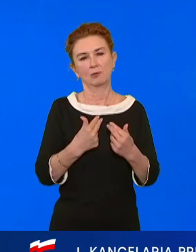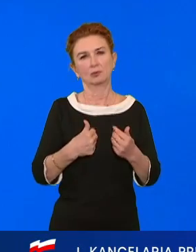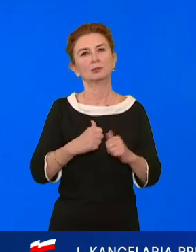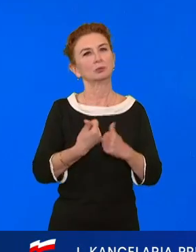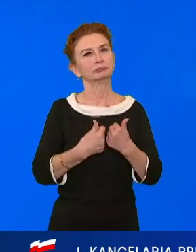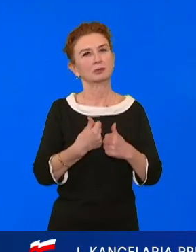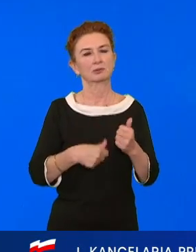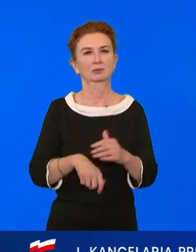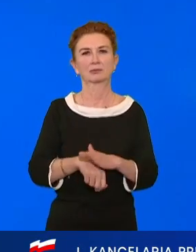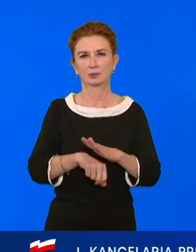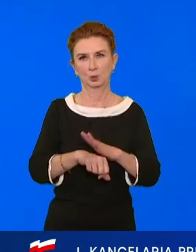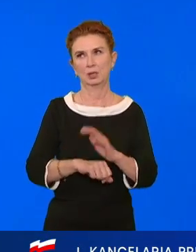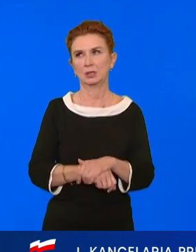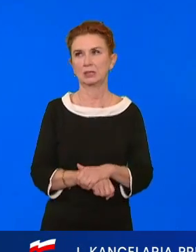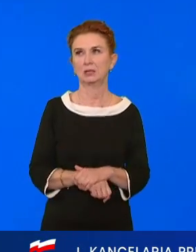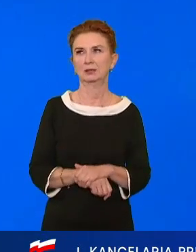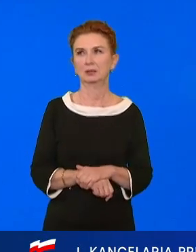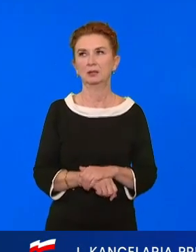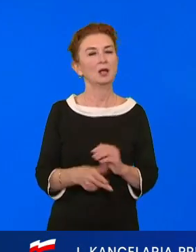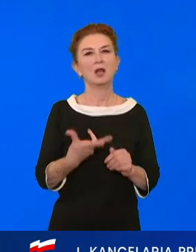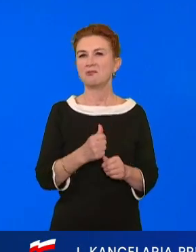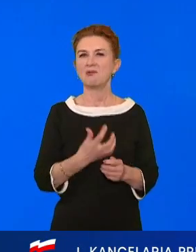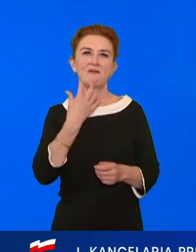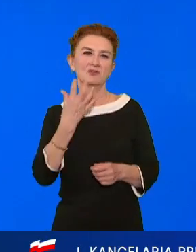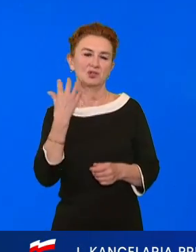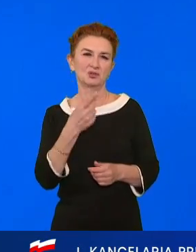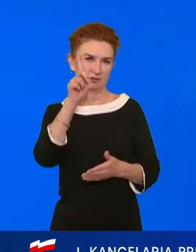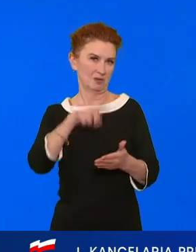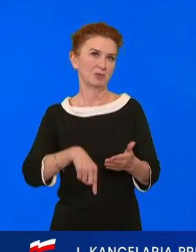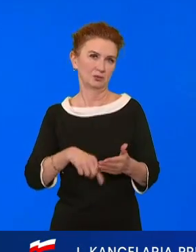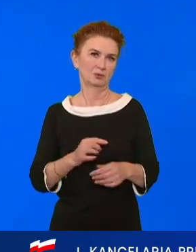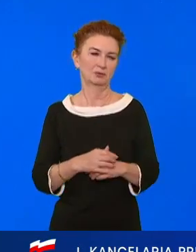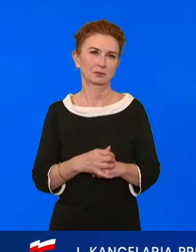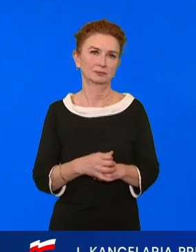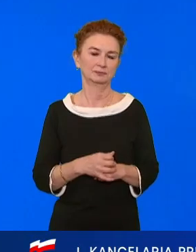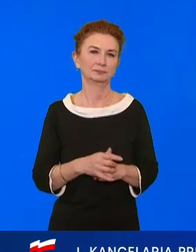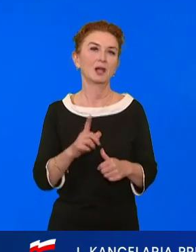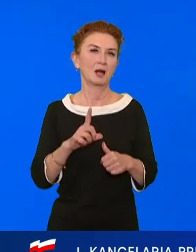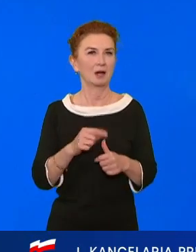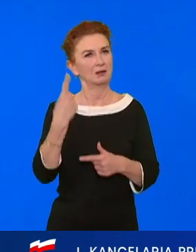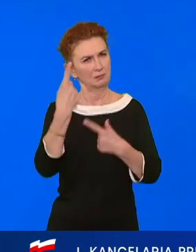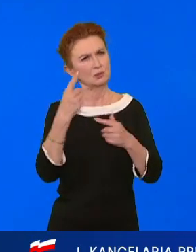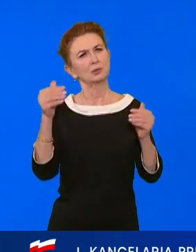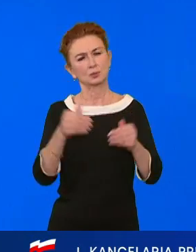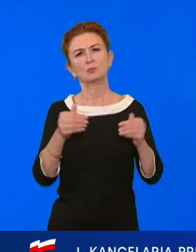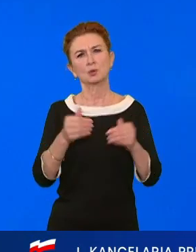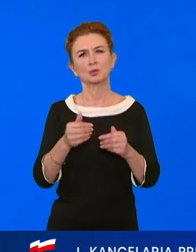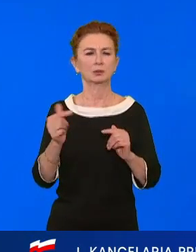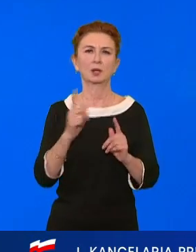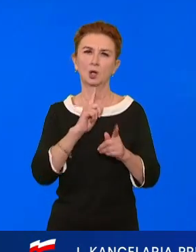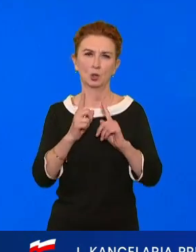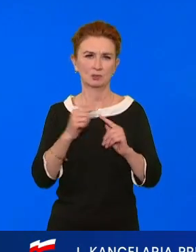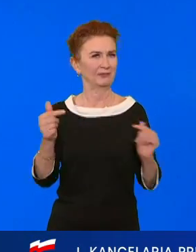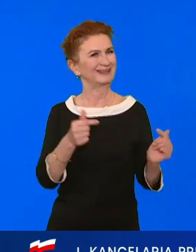możliwy w pewnie nie wcześniej niż za miesiąc ale w takiej perspektywie pewnie można dyskutować